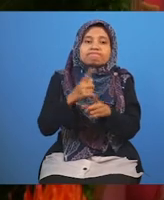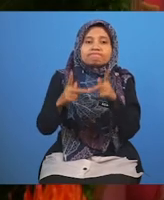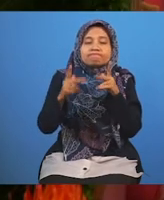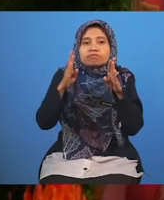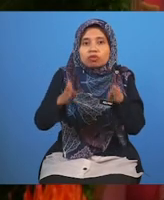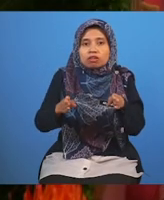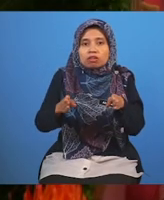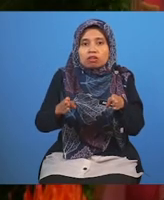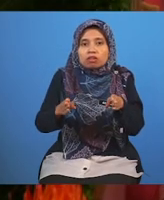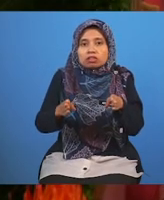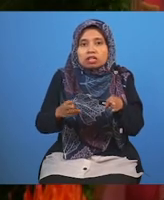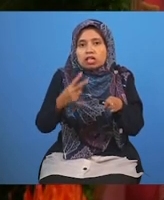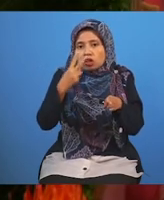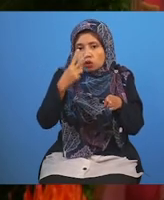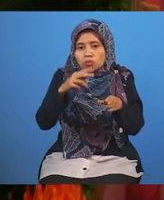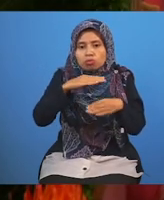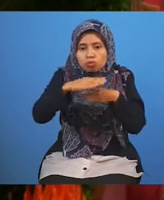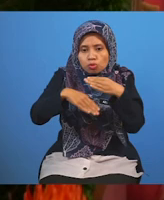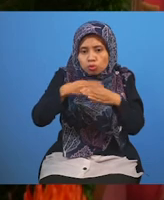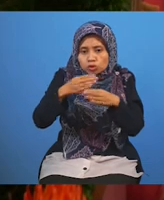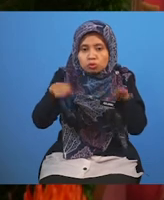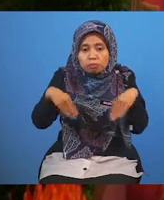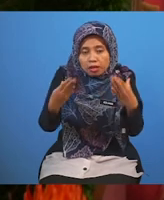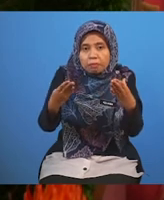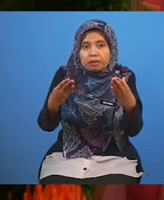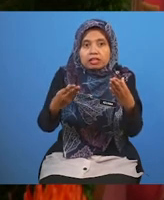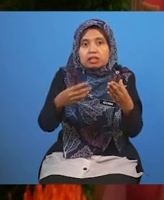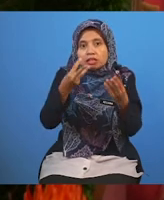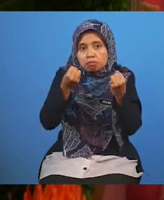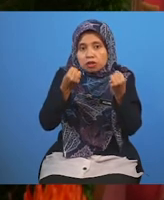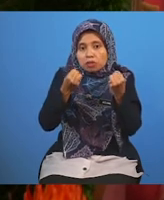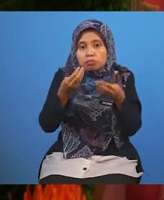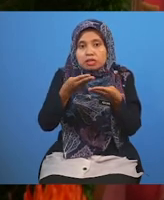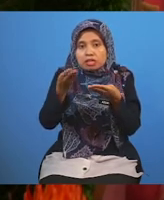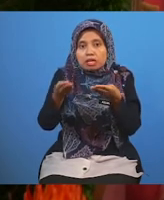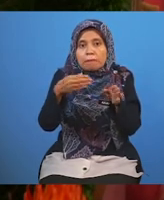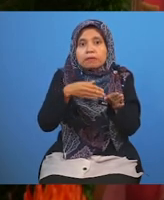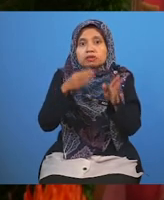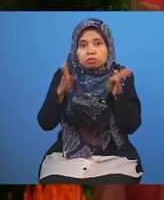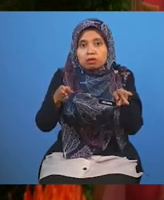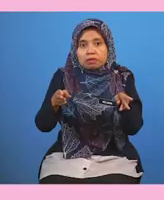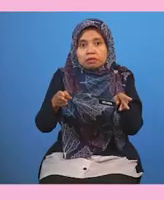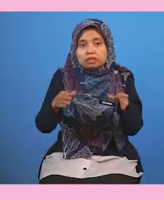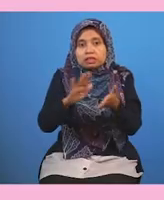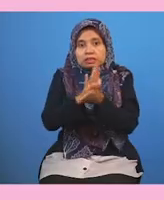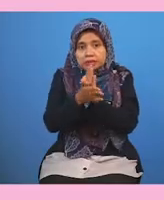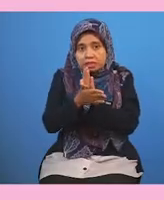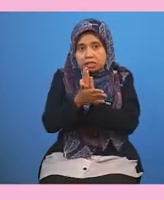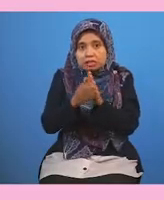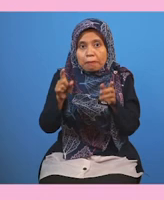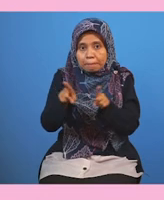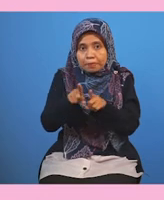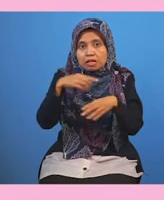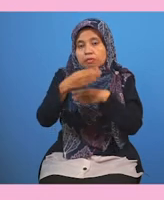orang, penampilan menggambarkan segala kepribadian. Begitu jugalah halnya dengan